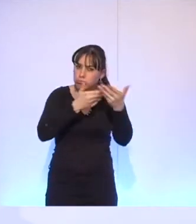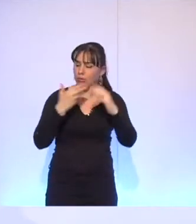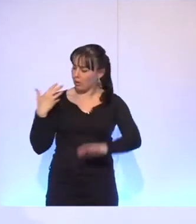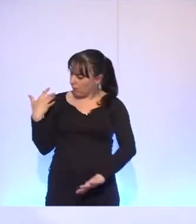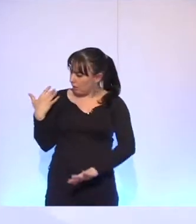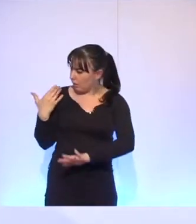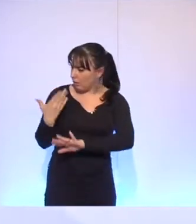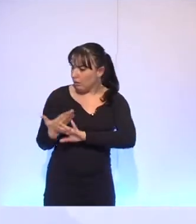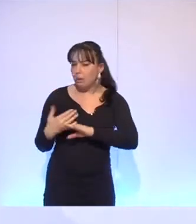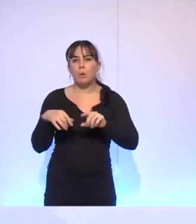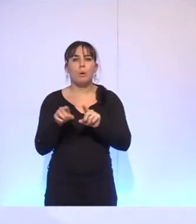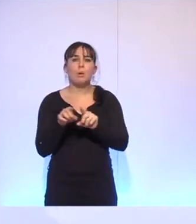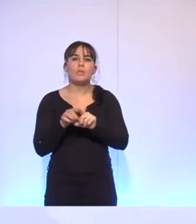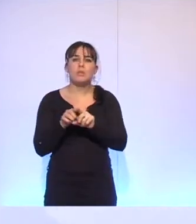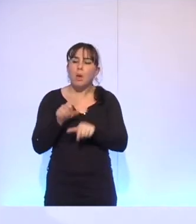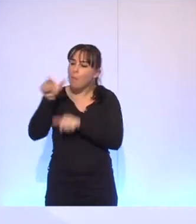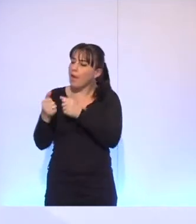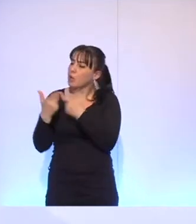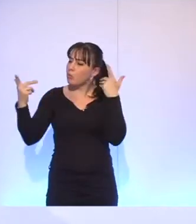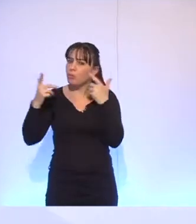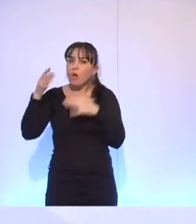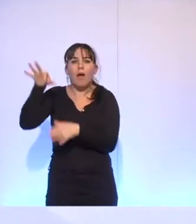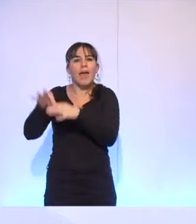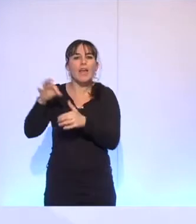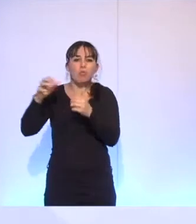visité avec quelques élus,